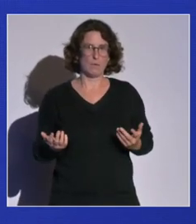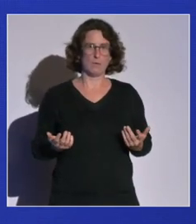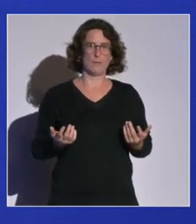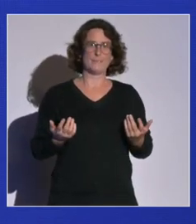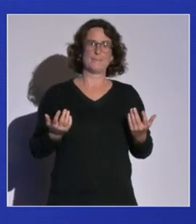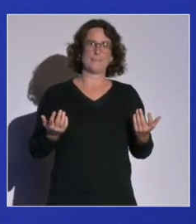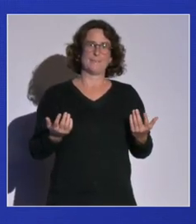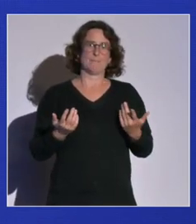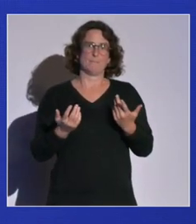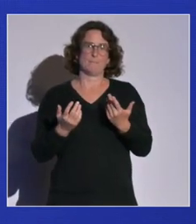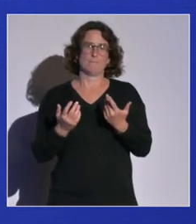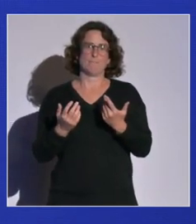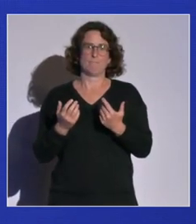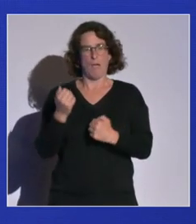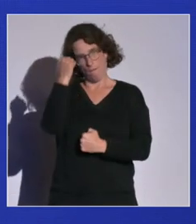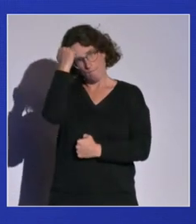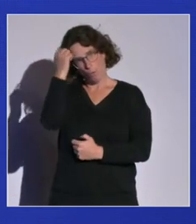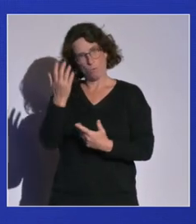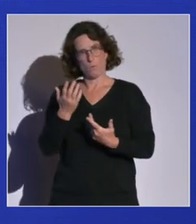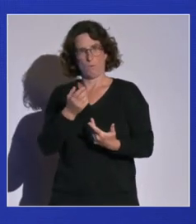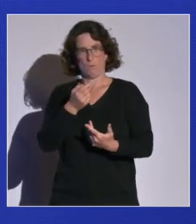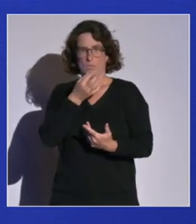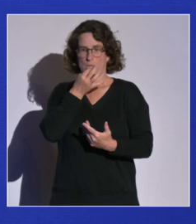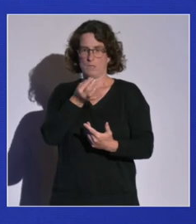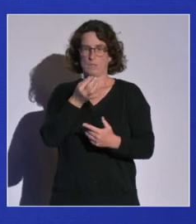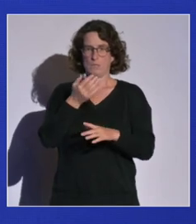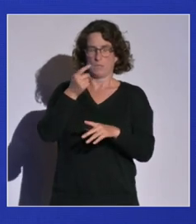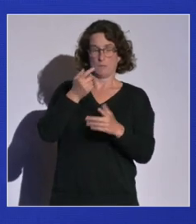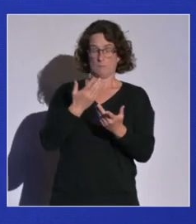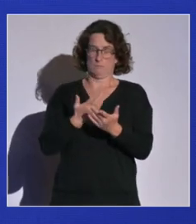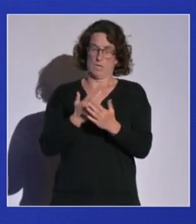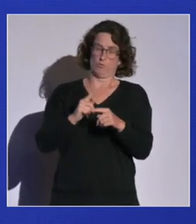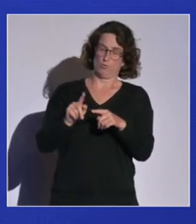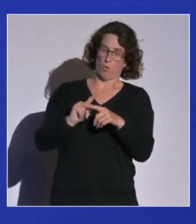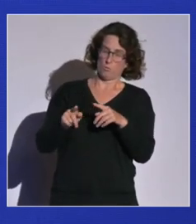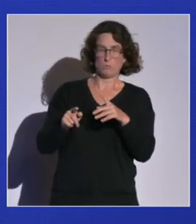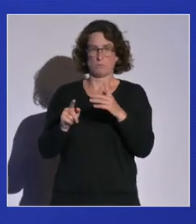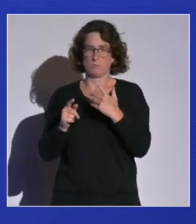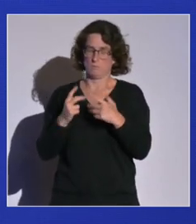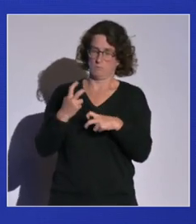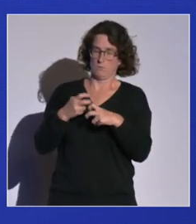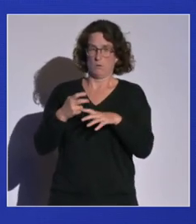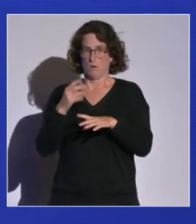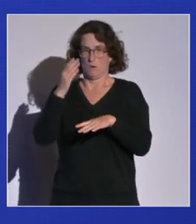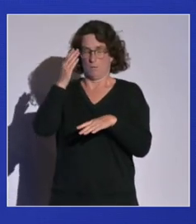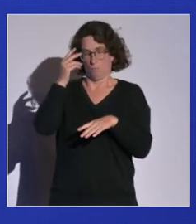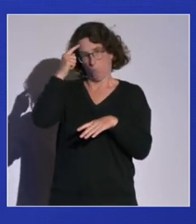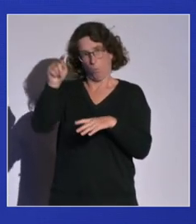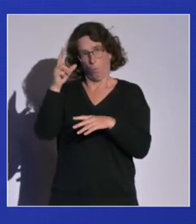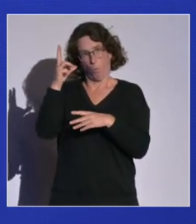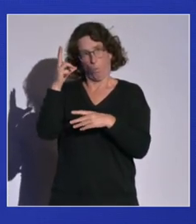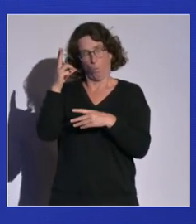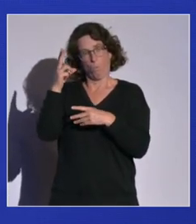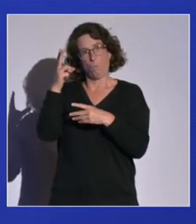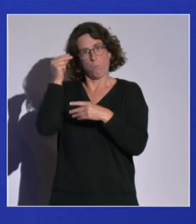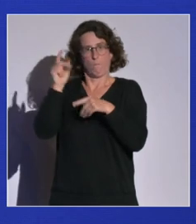comme dit Victor Hugo, ces choses-là sont rudes, il faut pour les comprendre avoir fait des études. Et donc cette